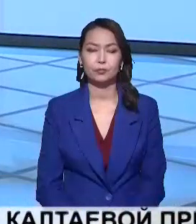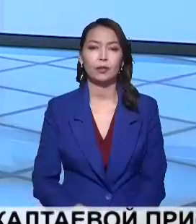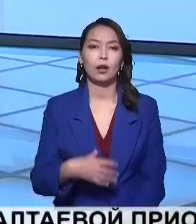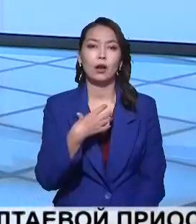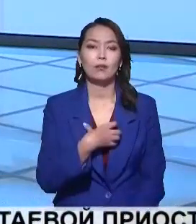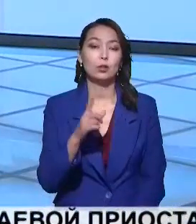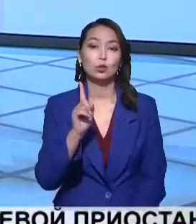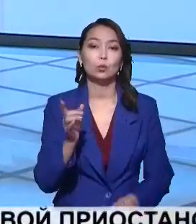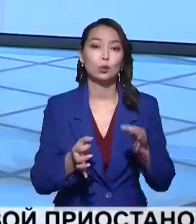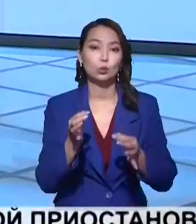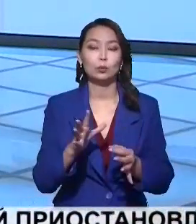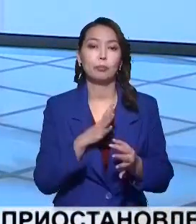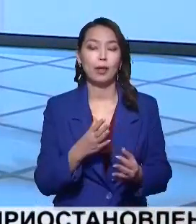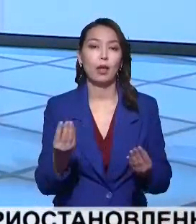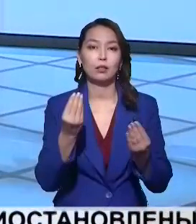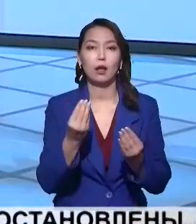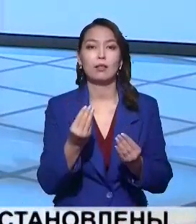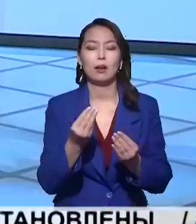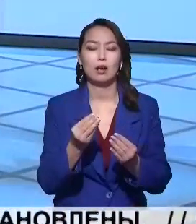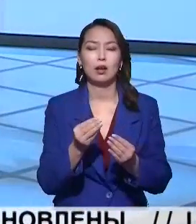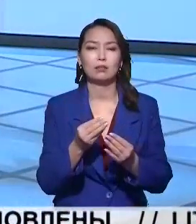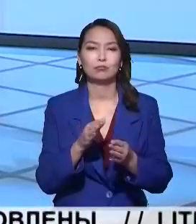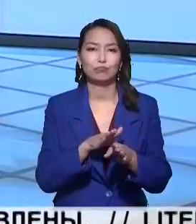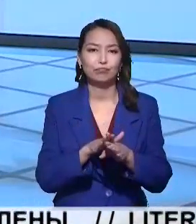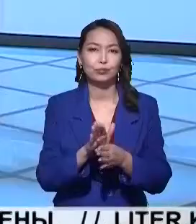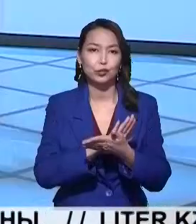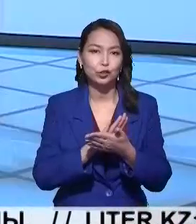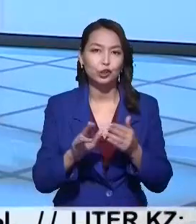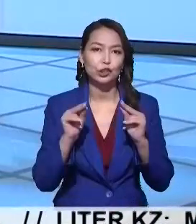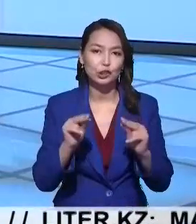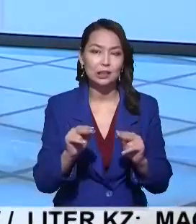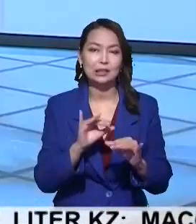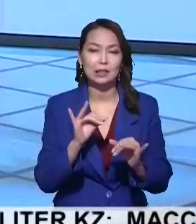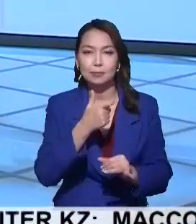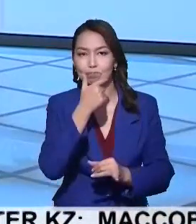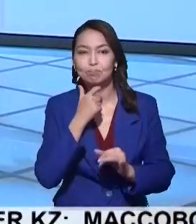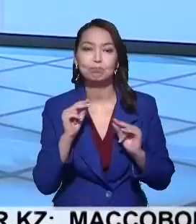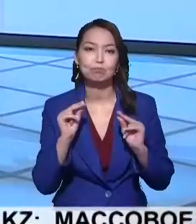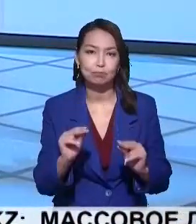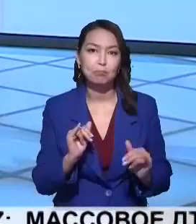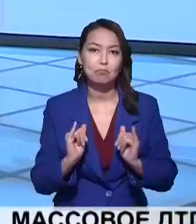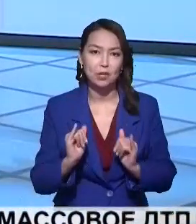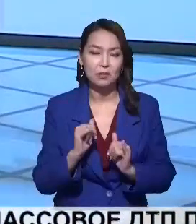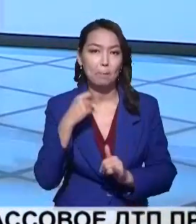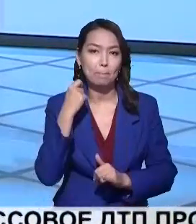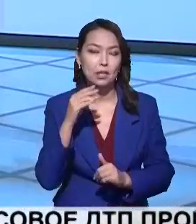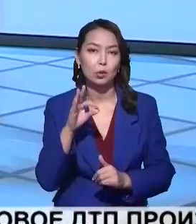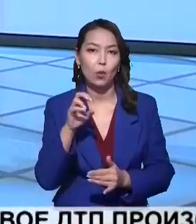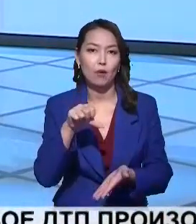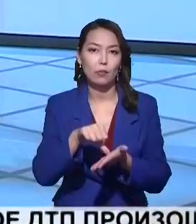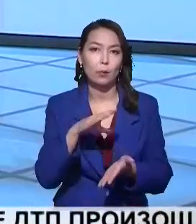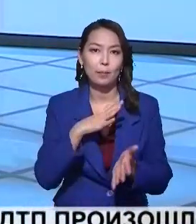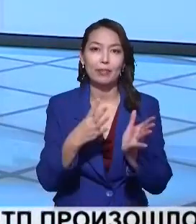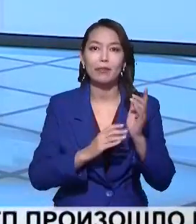Важно, чтобы судьи были эталоном кристальной честности, беспристрастности и справедливости. Президент Касым-Жомарт Токаев принял участие в 9-м